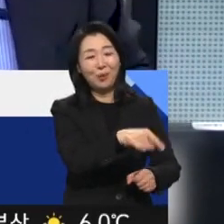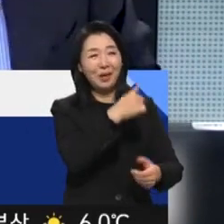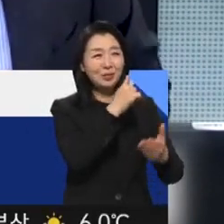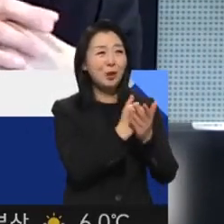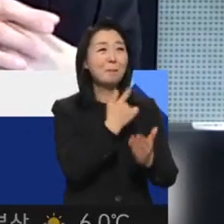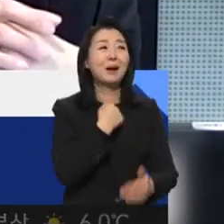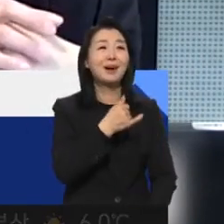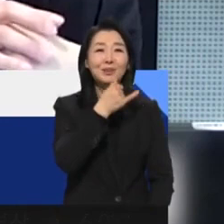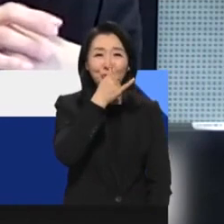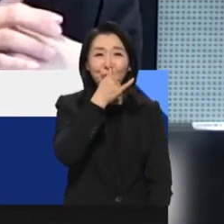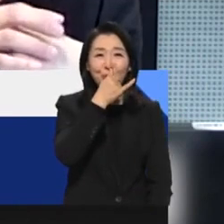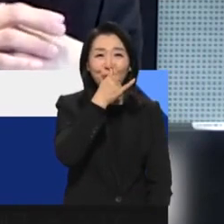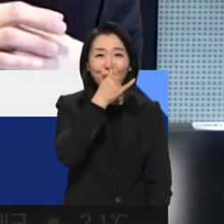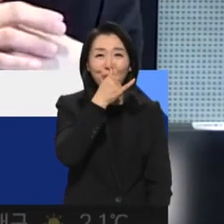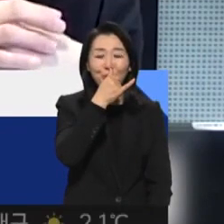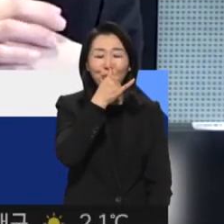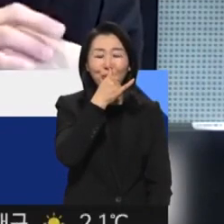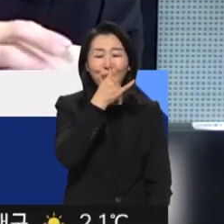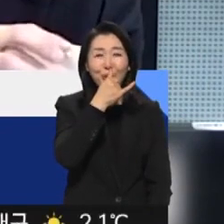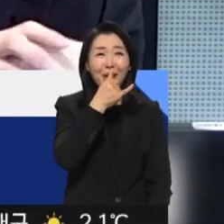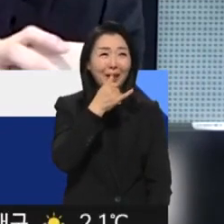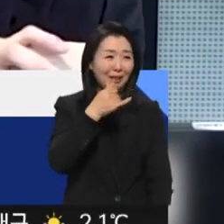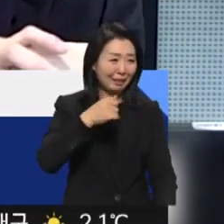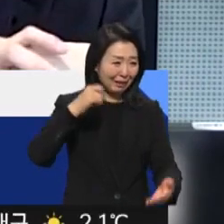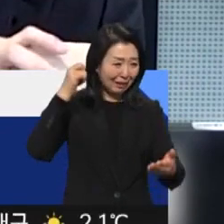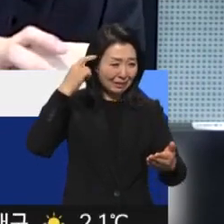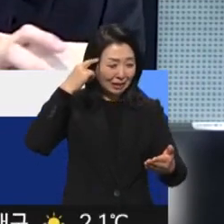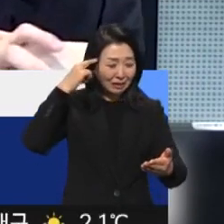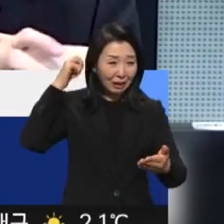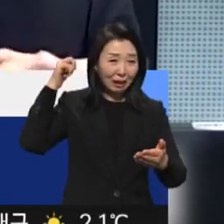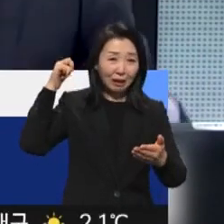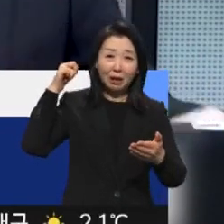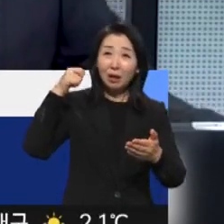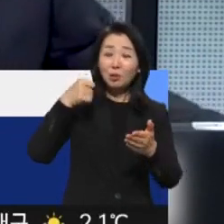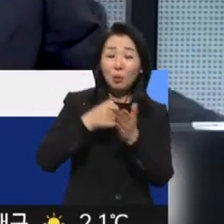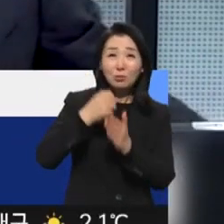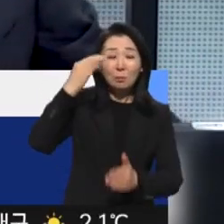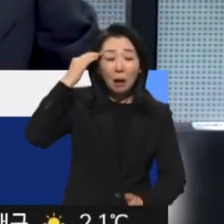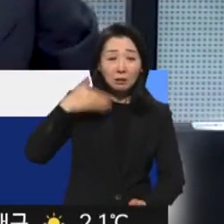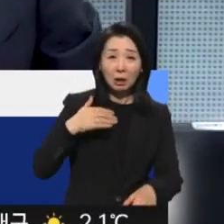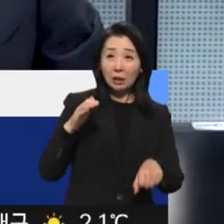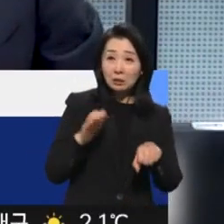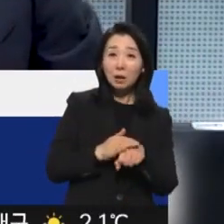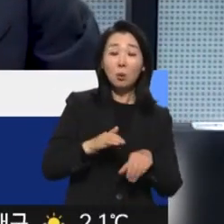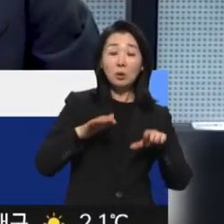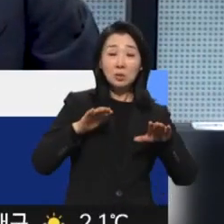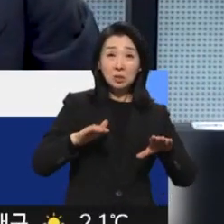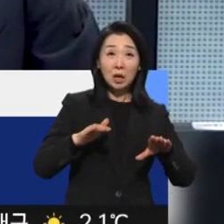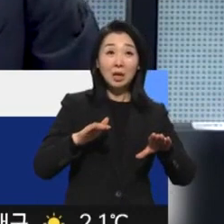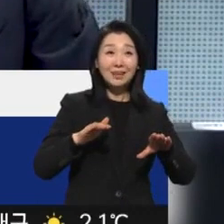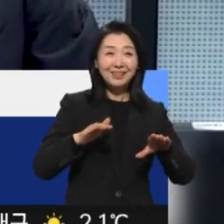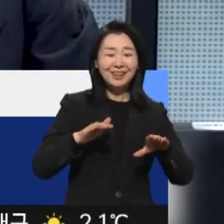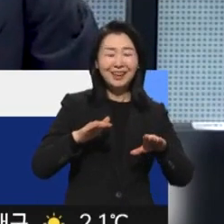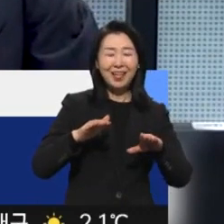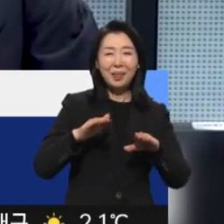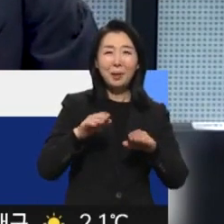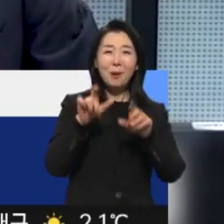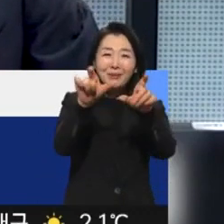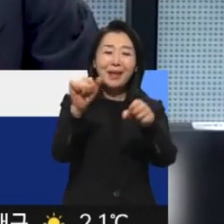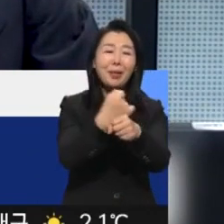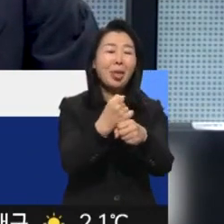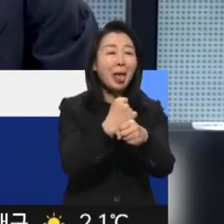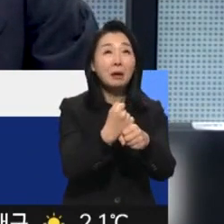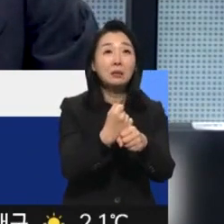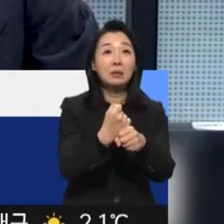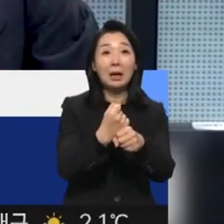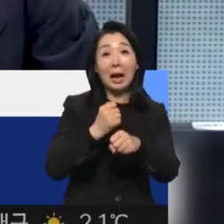되어야 돼요. 네. 민주적 의사결정을 방해한 분이 그러면 내가 하지 않겠다, 내가 이 잘못되었다, 이제는 뭐 이런 방식의 정치는 하지 않겠다는 것이